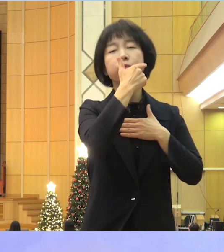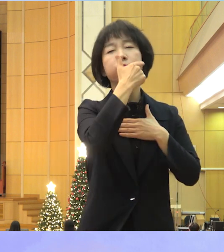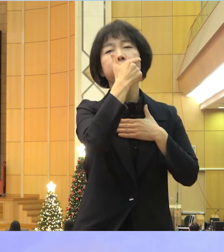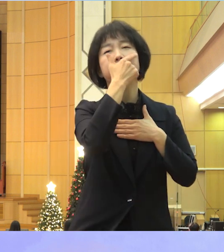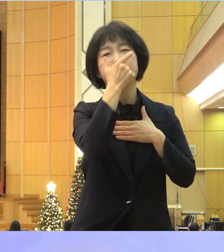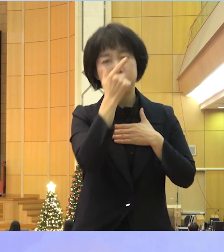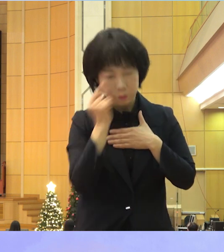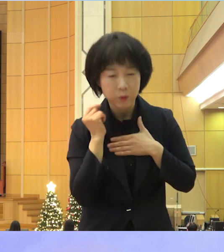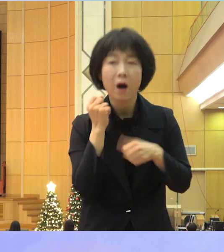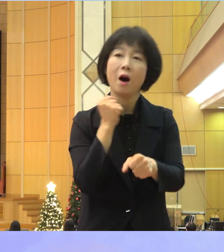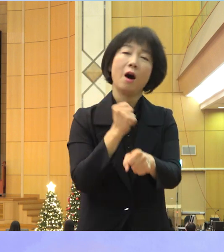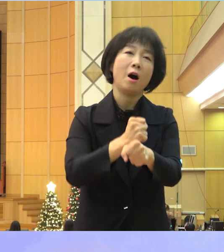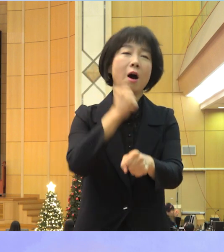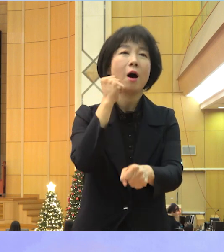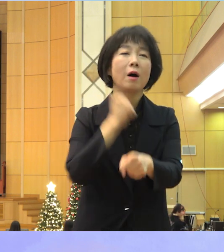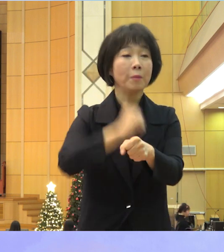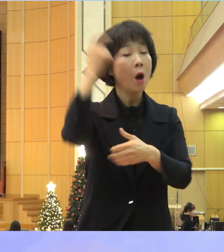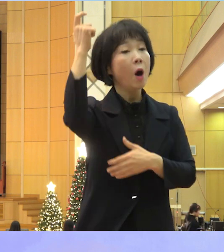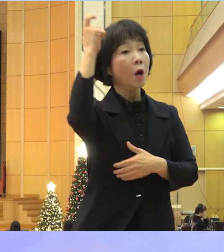힘없고